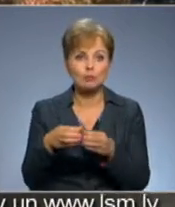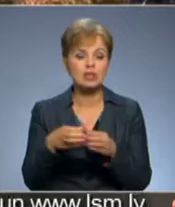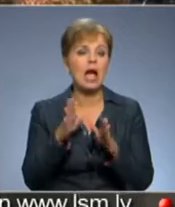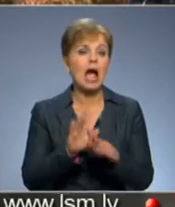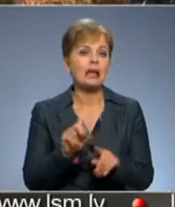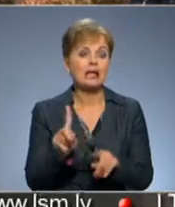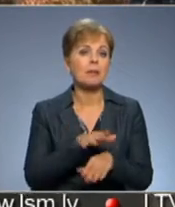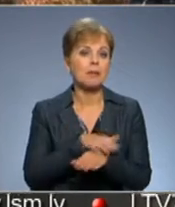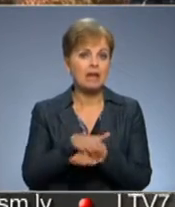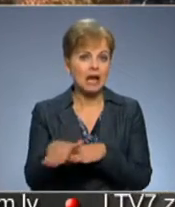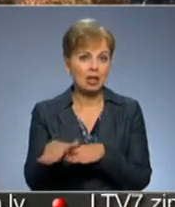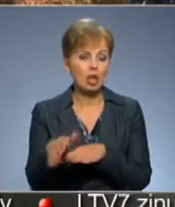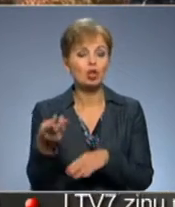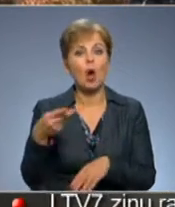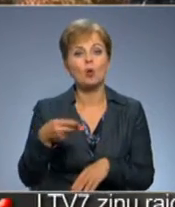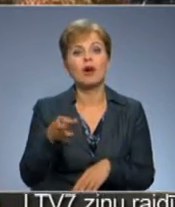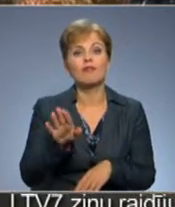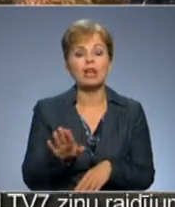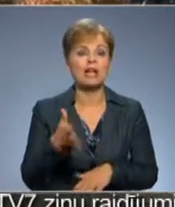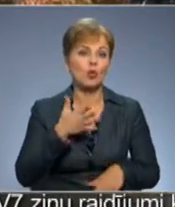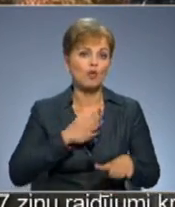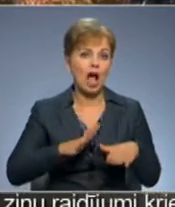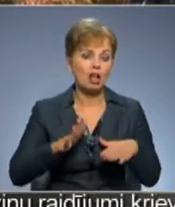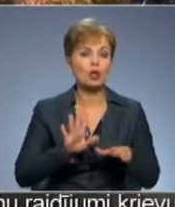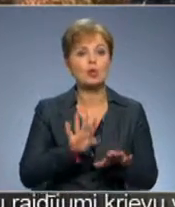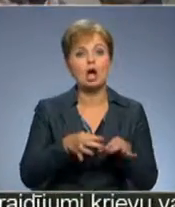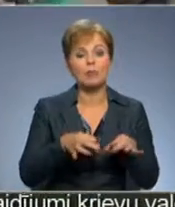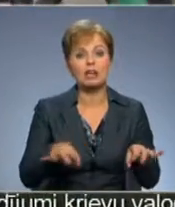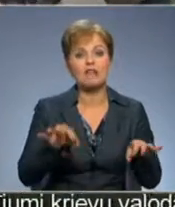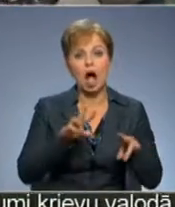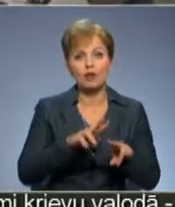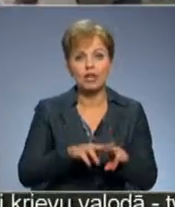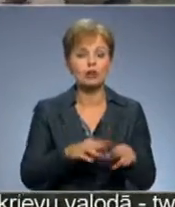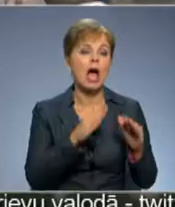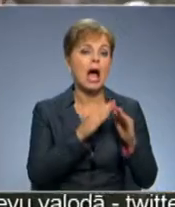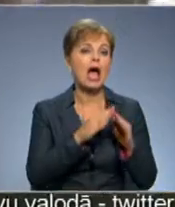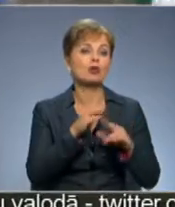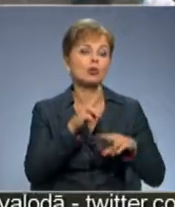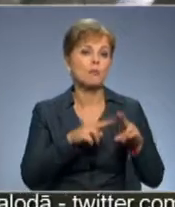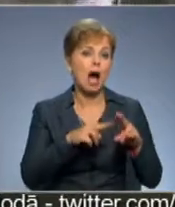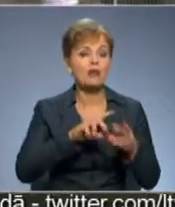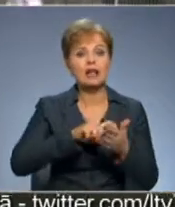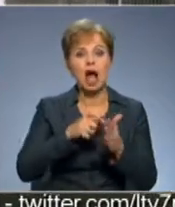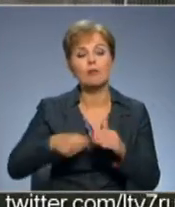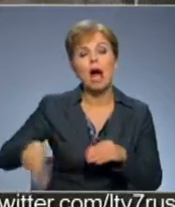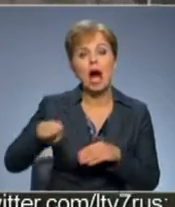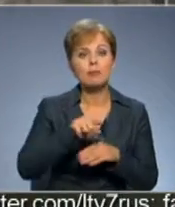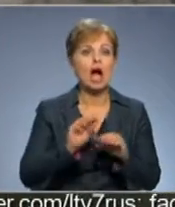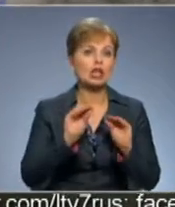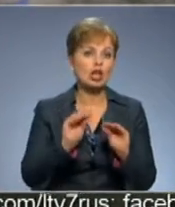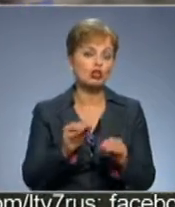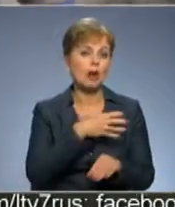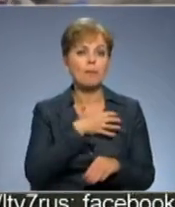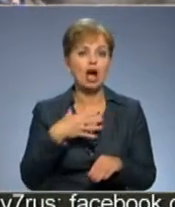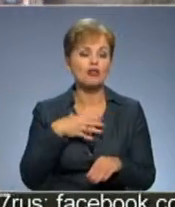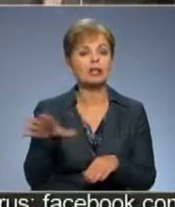diezgan pilnas un varētu pat vēlēties vēl kādu brīvāku vietu. Ēkas pārbūvēja telpu un apkārtnes iekārtošanai